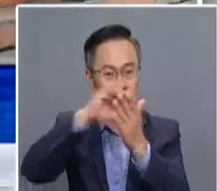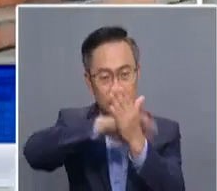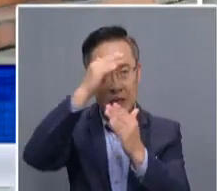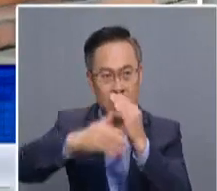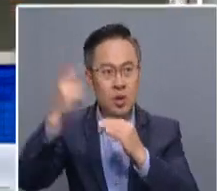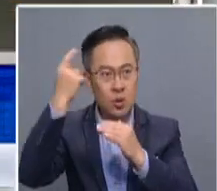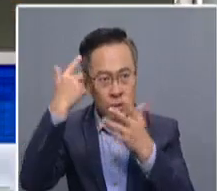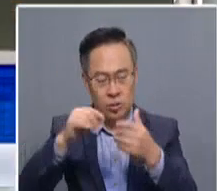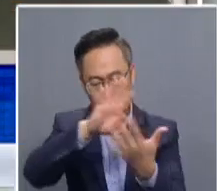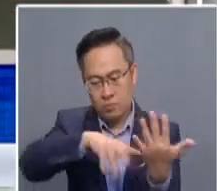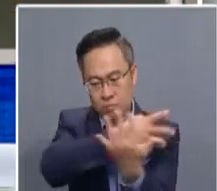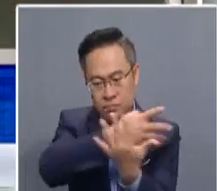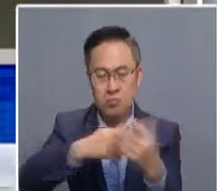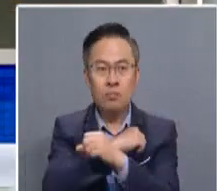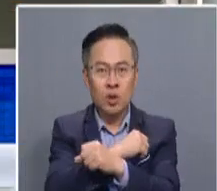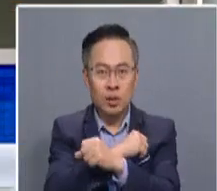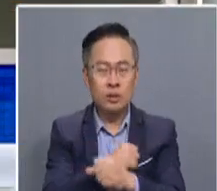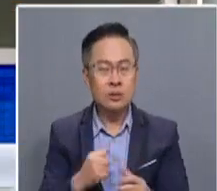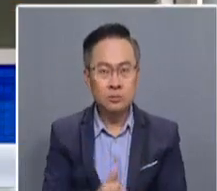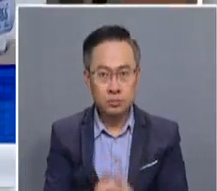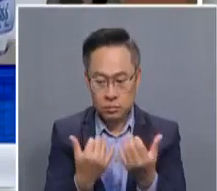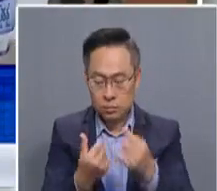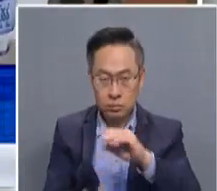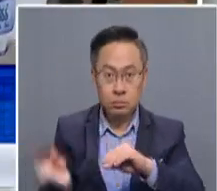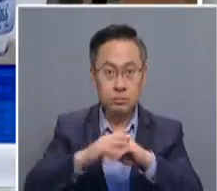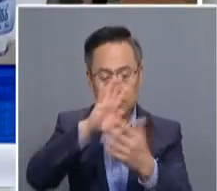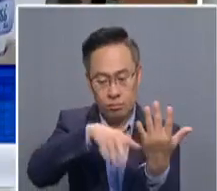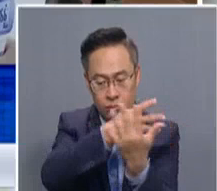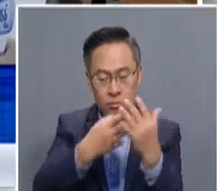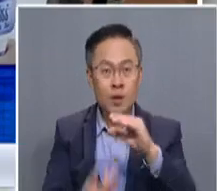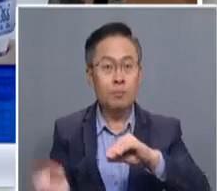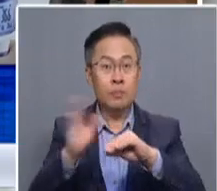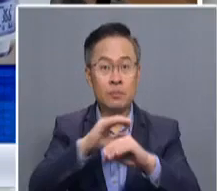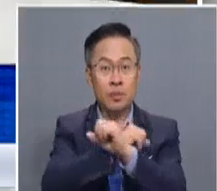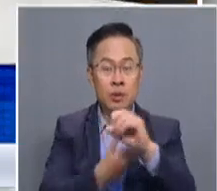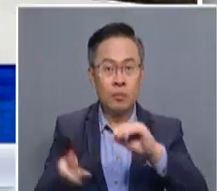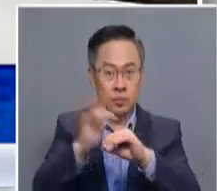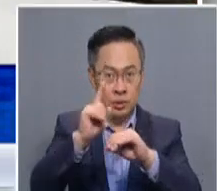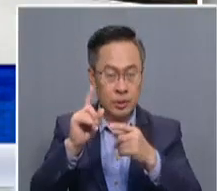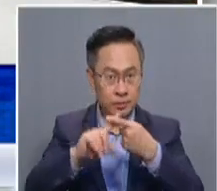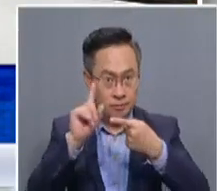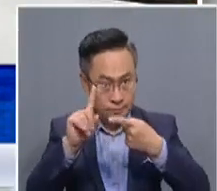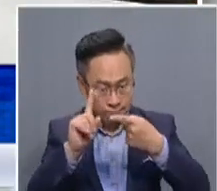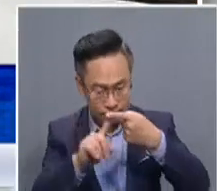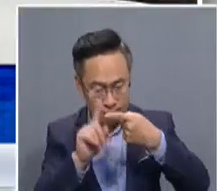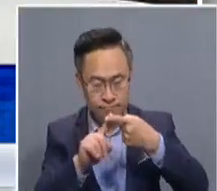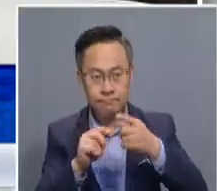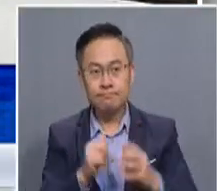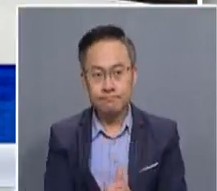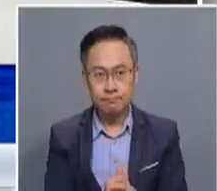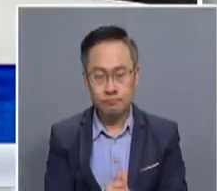และก็ได้มีมาตรการที่ออกมามาตรการหลักๆที่เราออกมาเพิ่มเติมนะครับที่ได้มีการประสานงานกันก็คืออันนี้จะต้องประกาศ